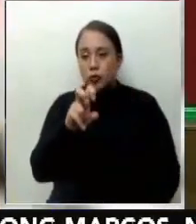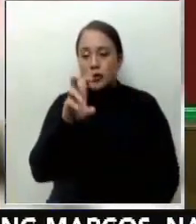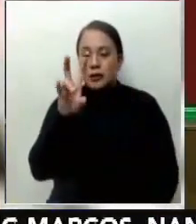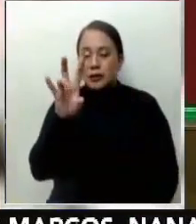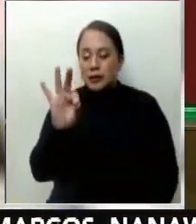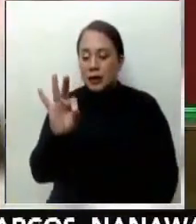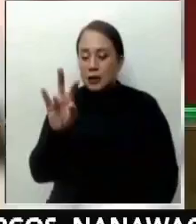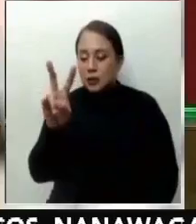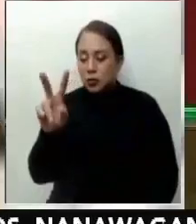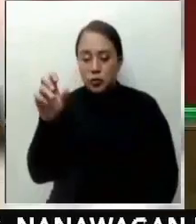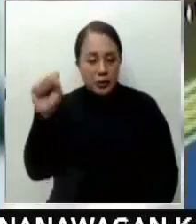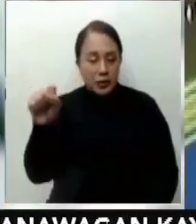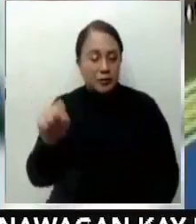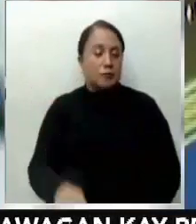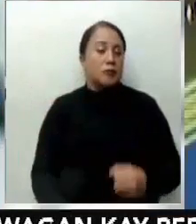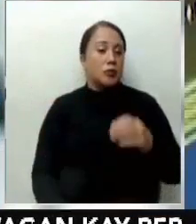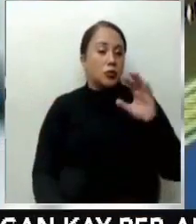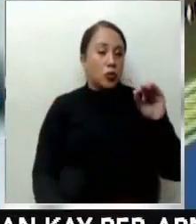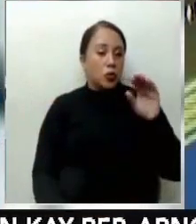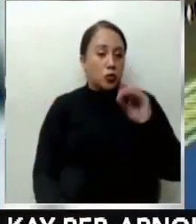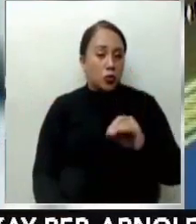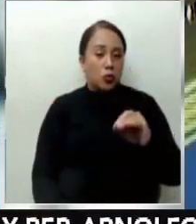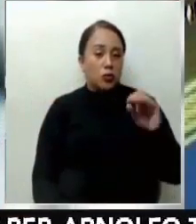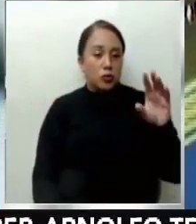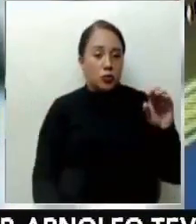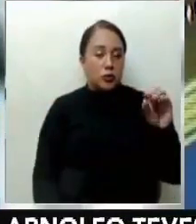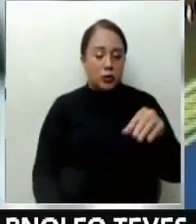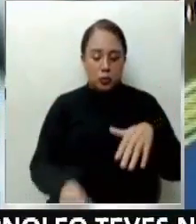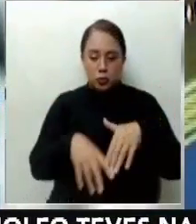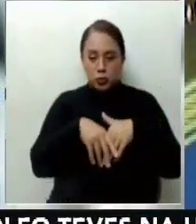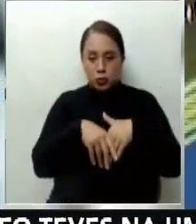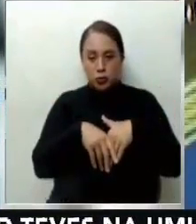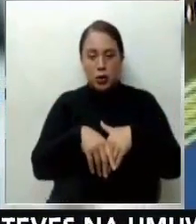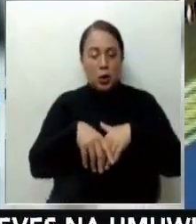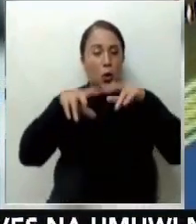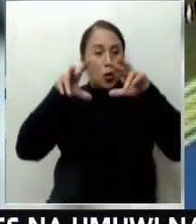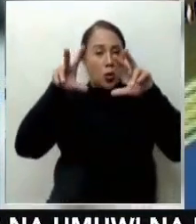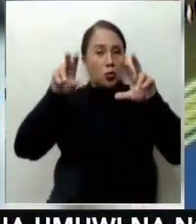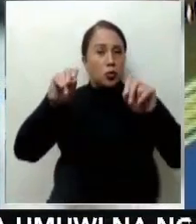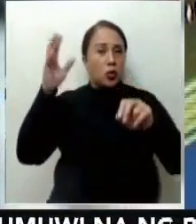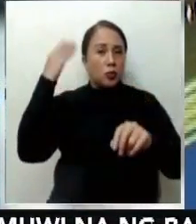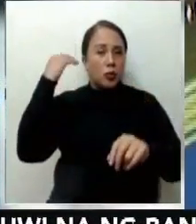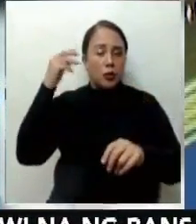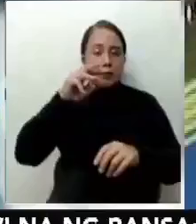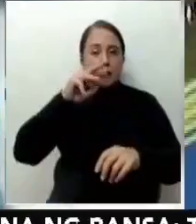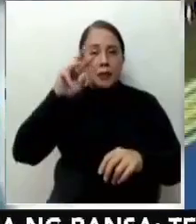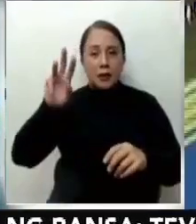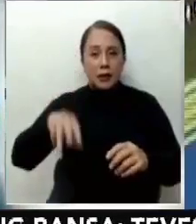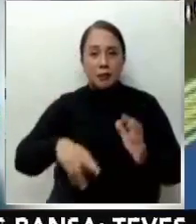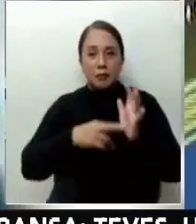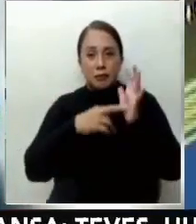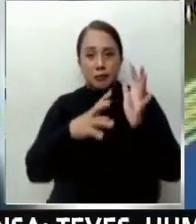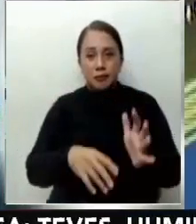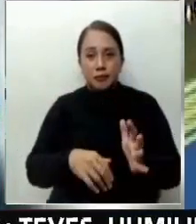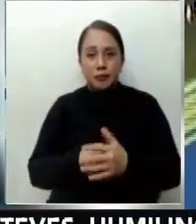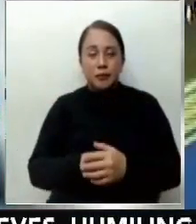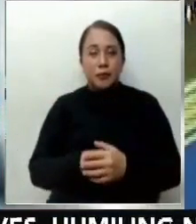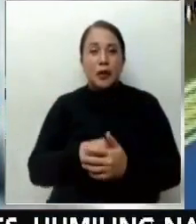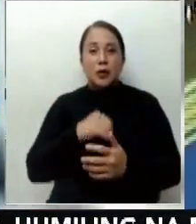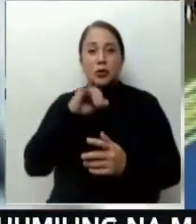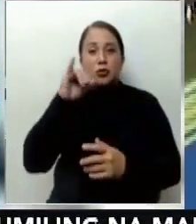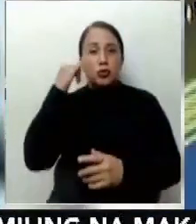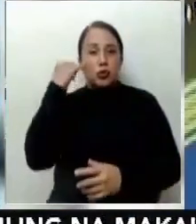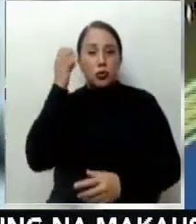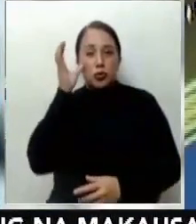Zero no at zero abstain nag-no noong una si Manila O Manila representative Joel Chua pero Binago niya ang